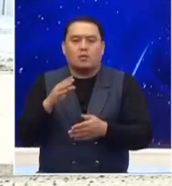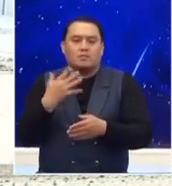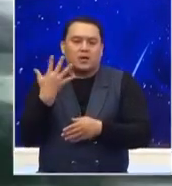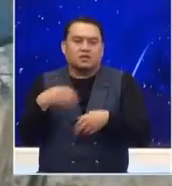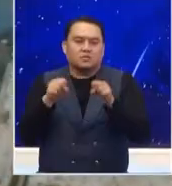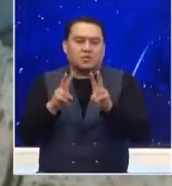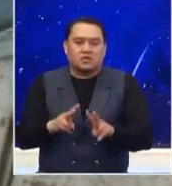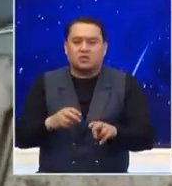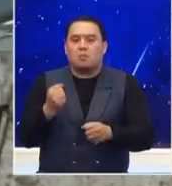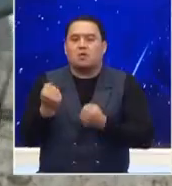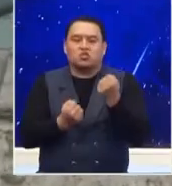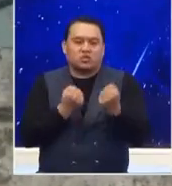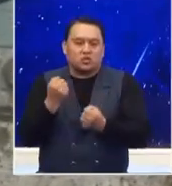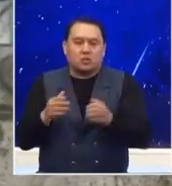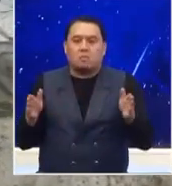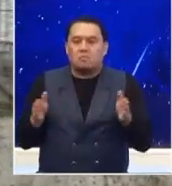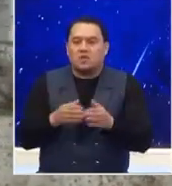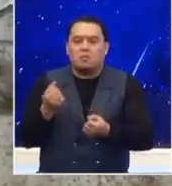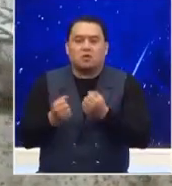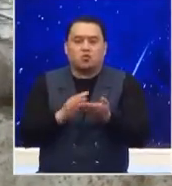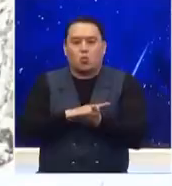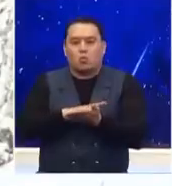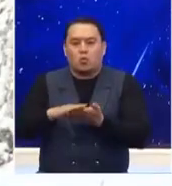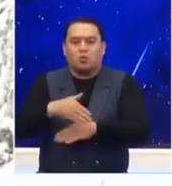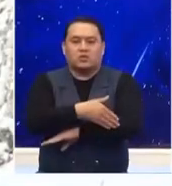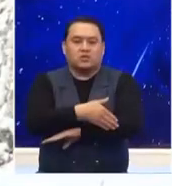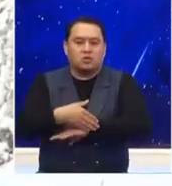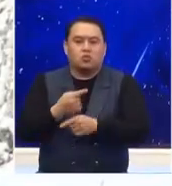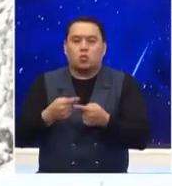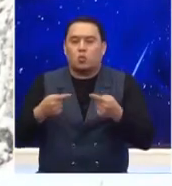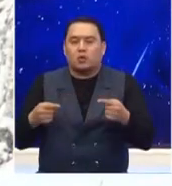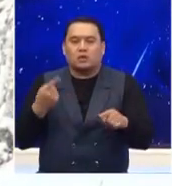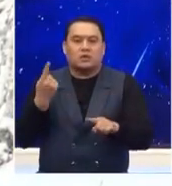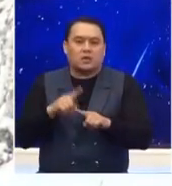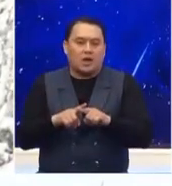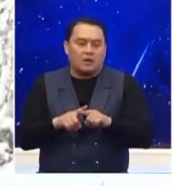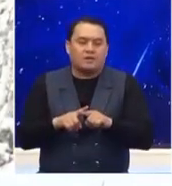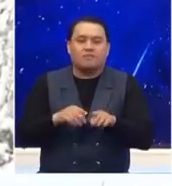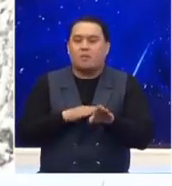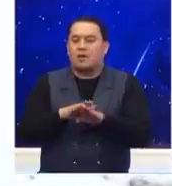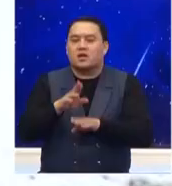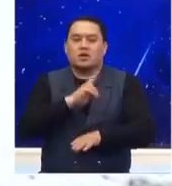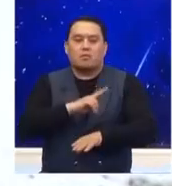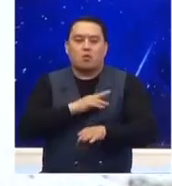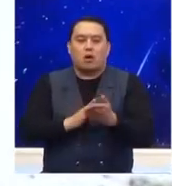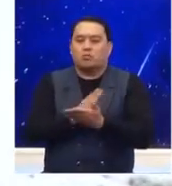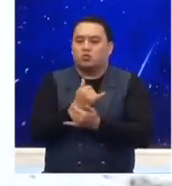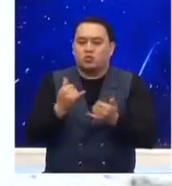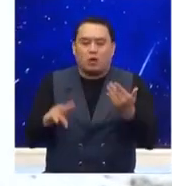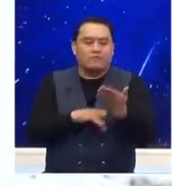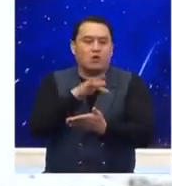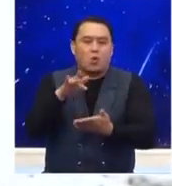20 тракторов, 5 комбинированных мини-машин для уборки тротуаров и другое. Коммунальная техника призвана выполнять работы по обслуживанию